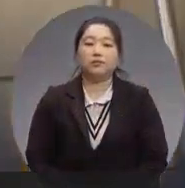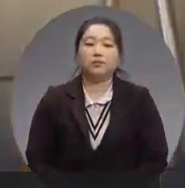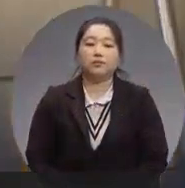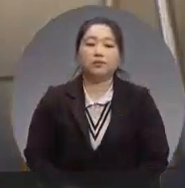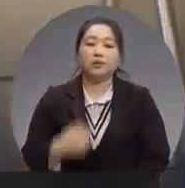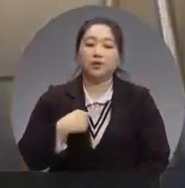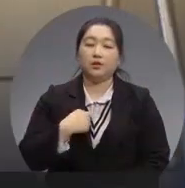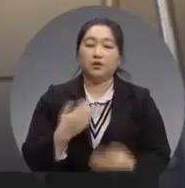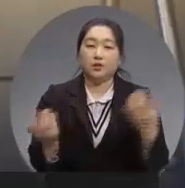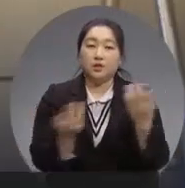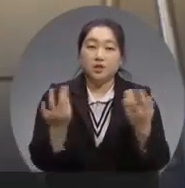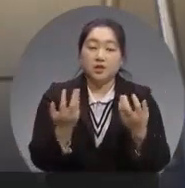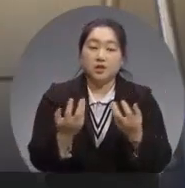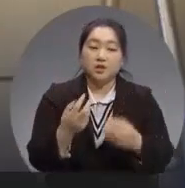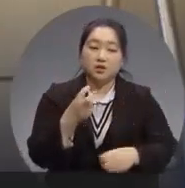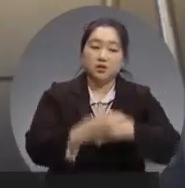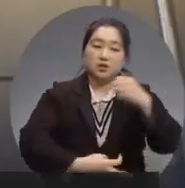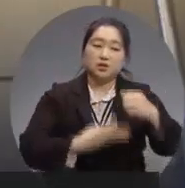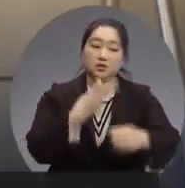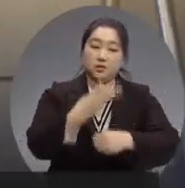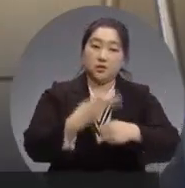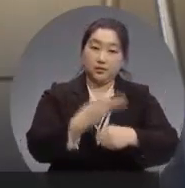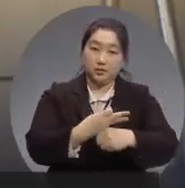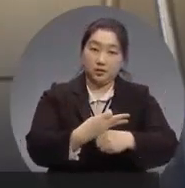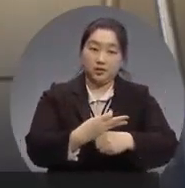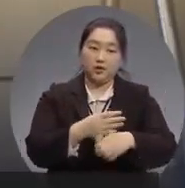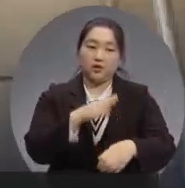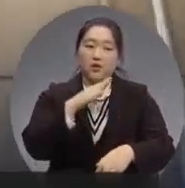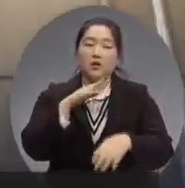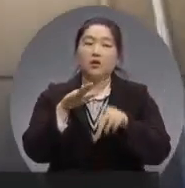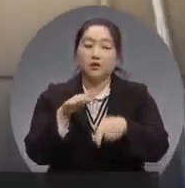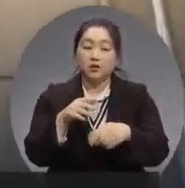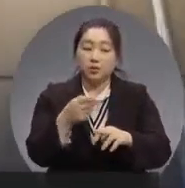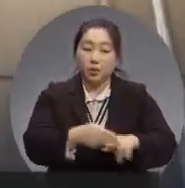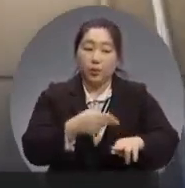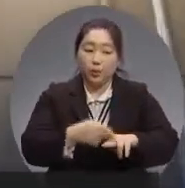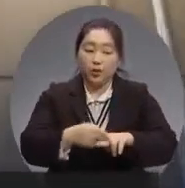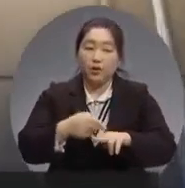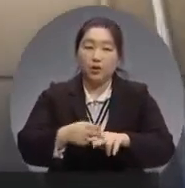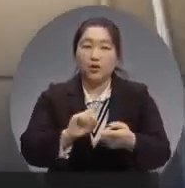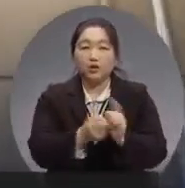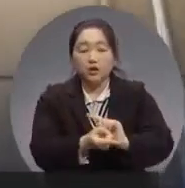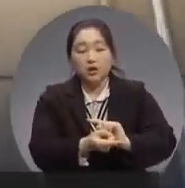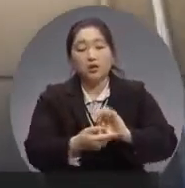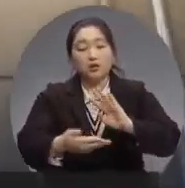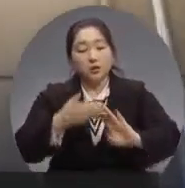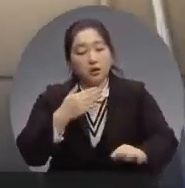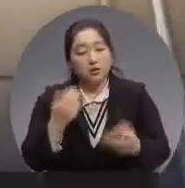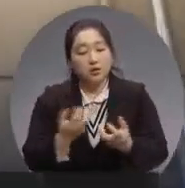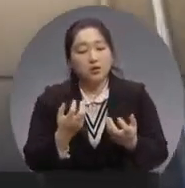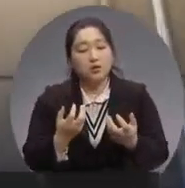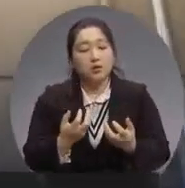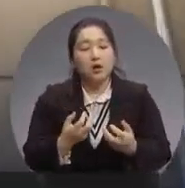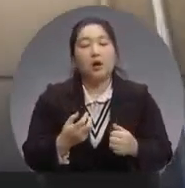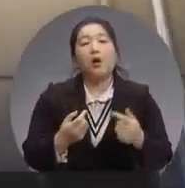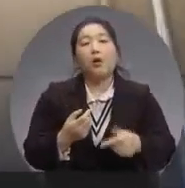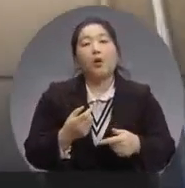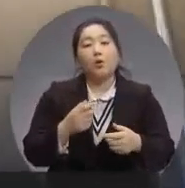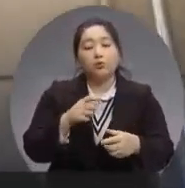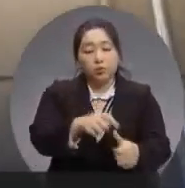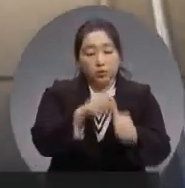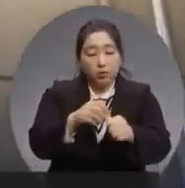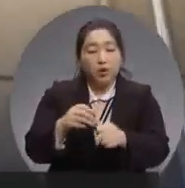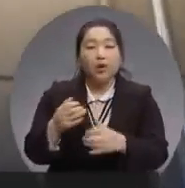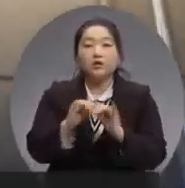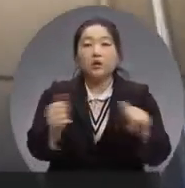조리 실무사로 근무한 지 13년 차인데요. 현장에서 대체 인력제를 구해야 되는데 구하지